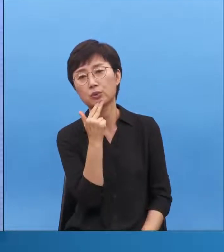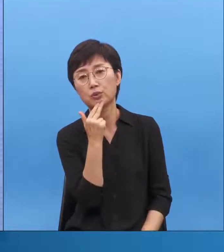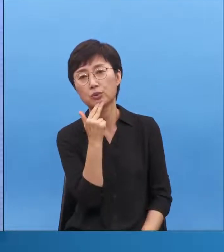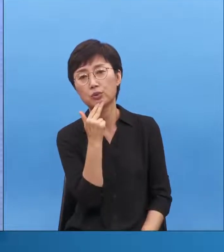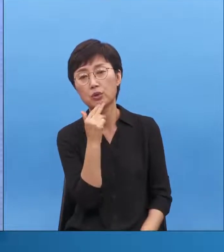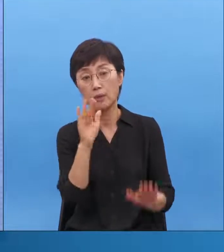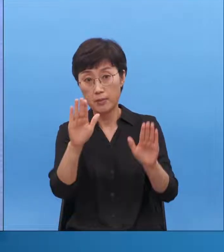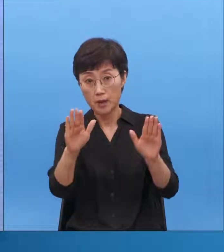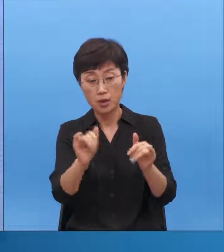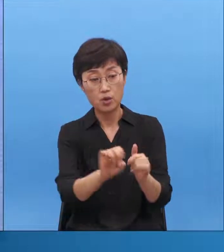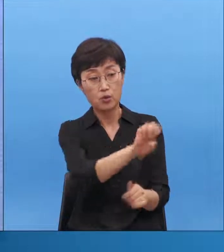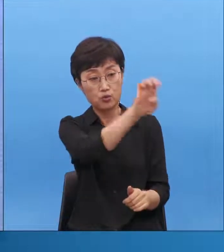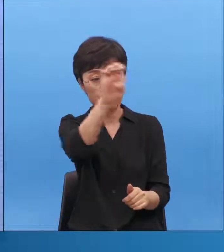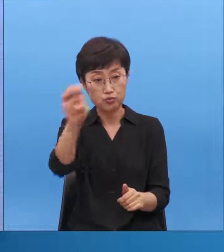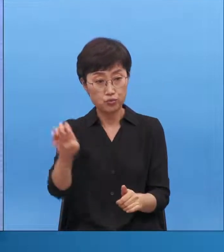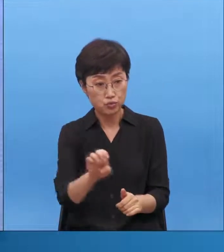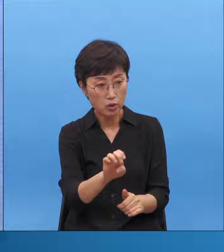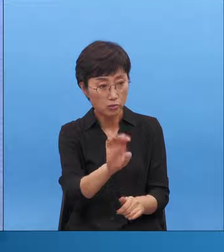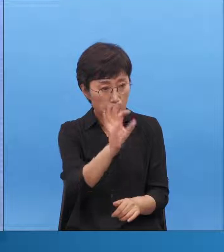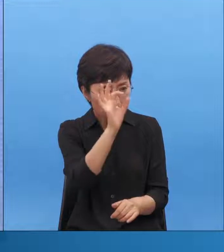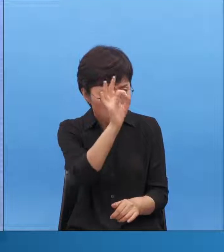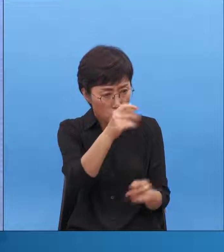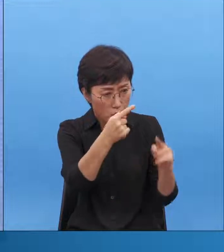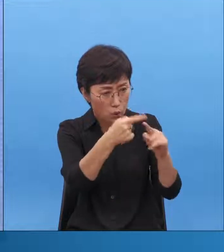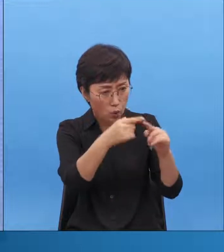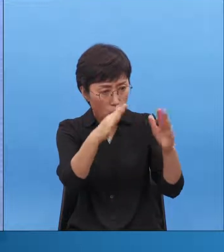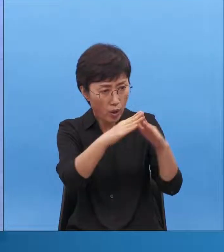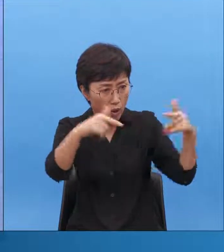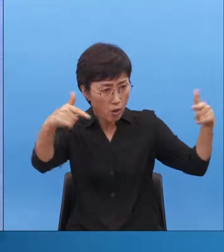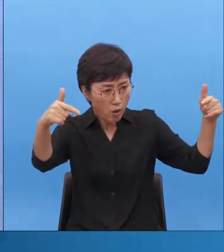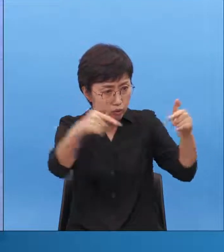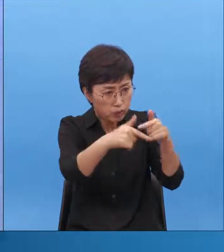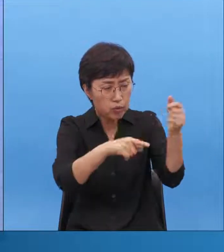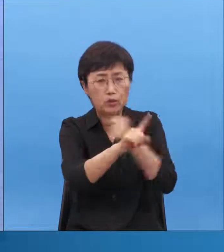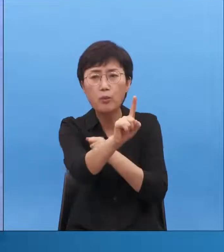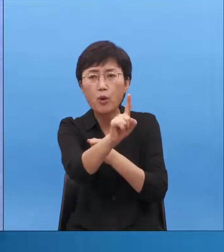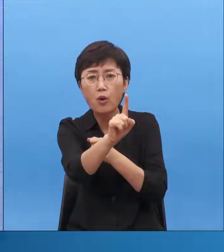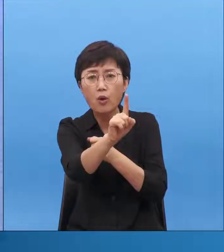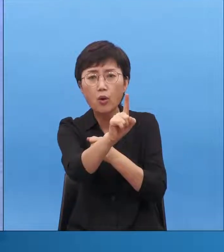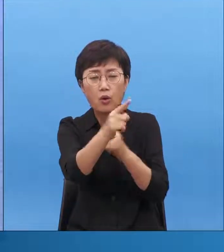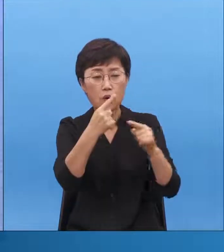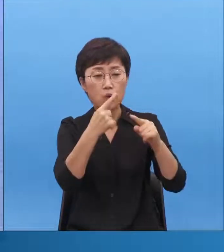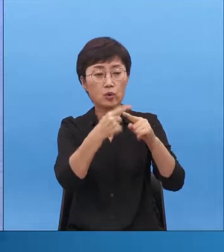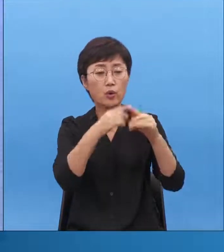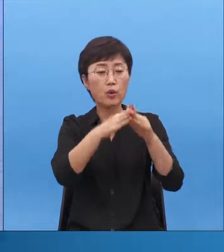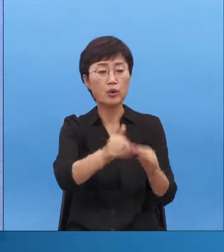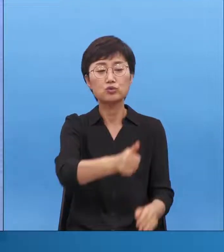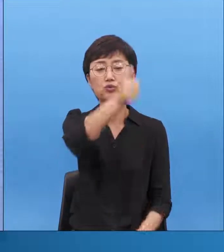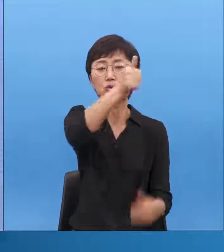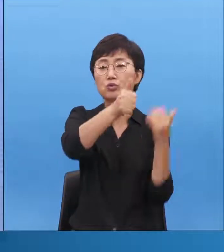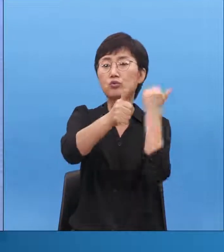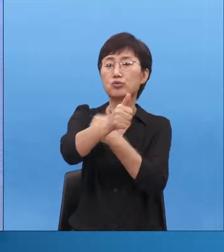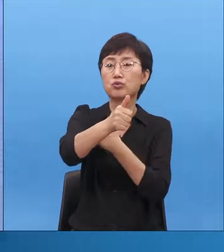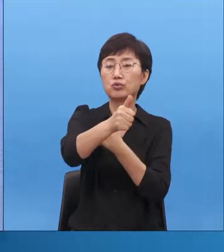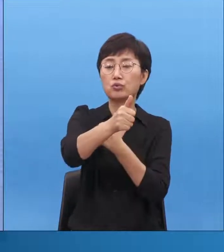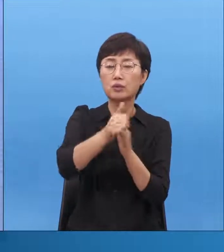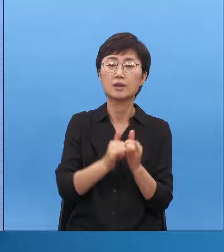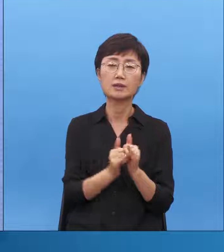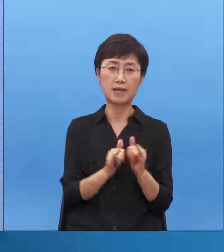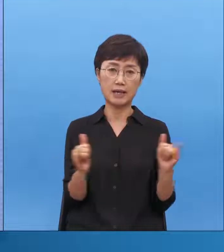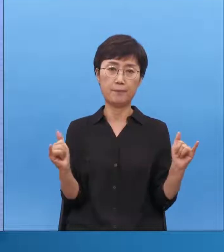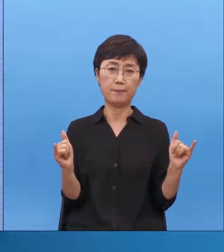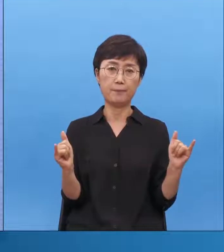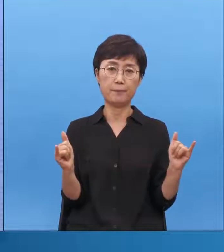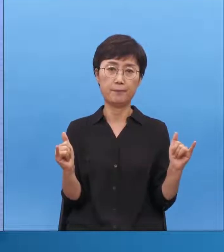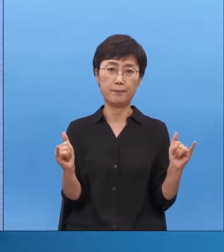수밖에 없잖아요. Why did the churches of Europe close down? Because they had no choice but to close 사람이 down. 주인이고 237 치유 서밋 세 가지 떨 없단 말이에요. 그건 망해야죠.